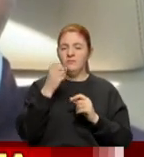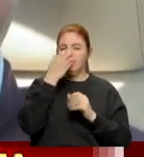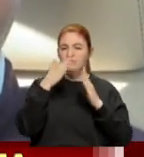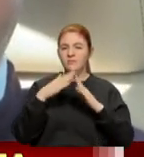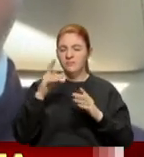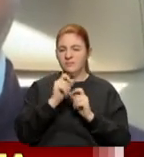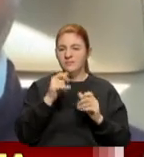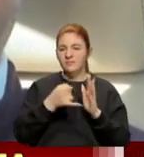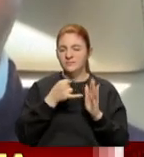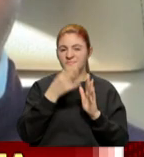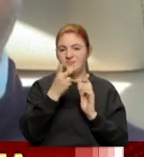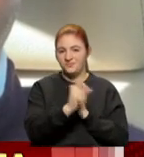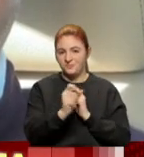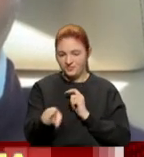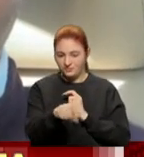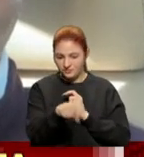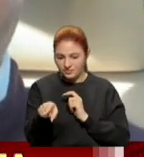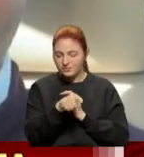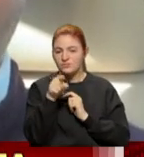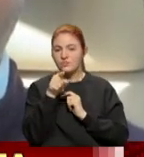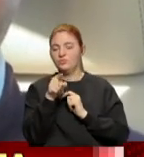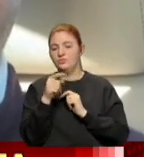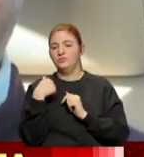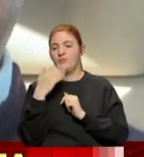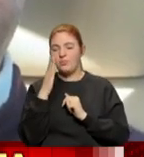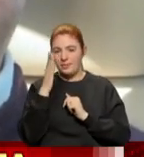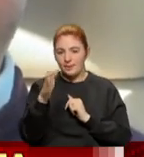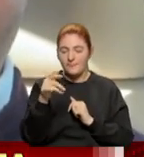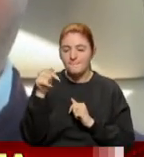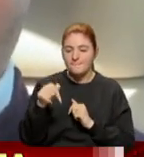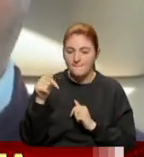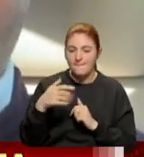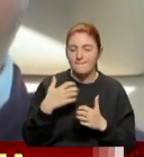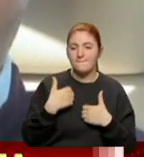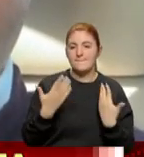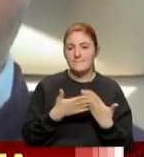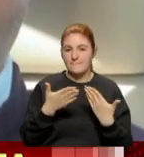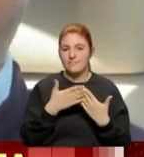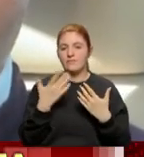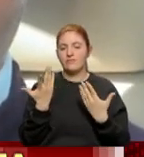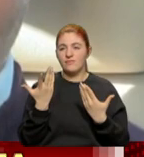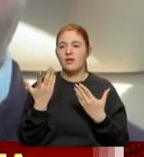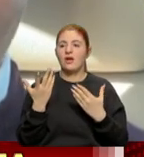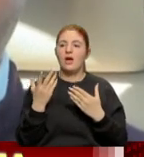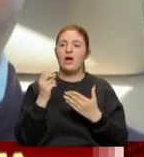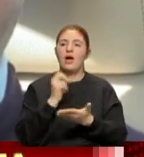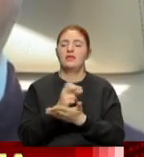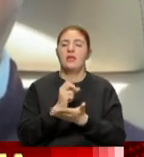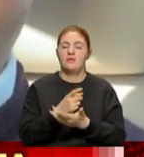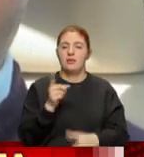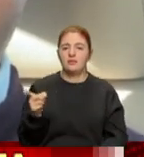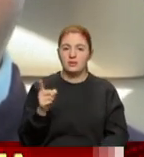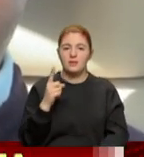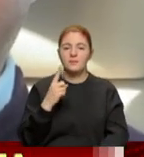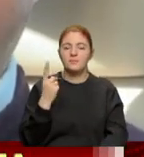Nurdağ ilçeleri, Gaziantep'in iki ilçesi. Oradaydım. Bugün ise Kahramanmaraş ve Adıyaman istikametindeyim şu anda.